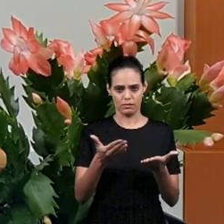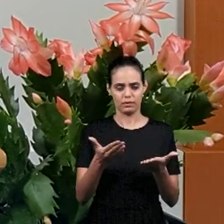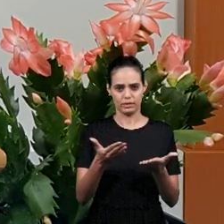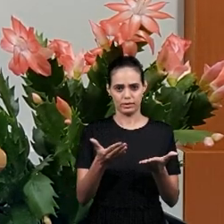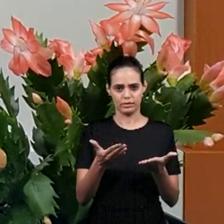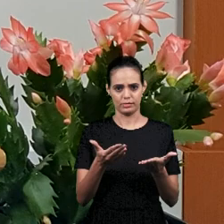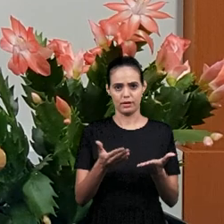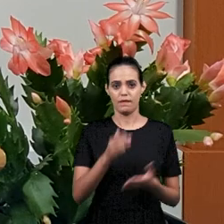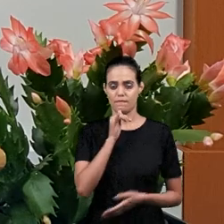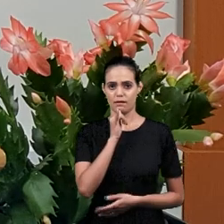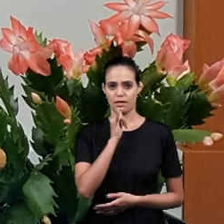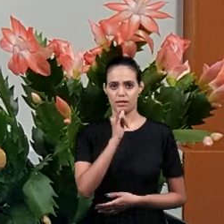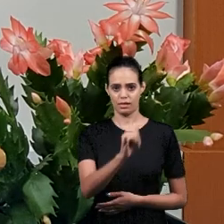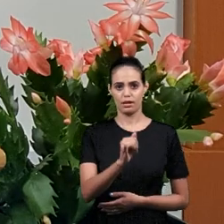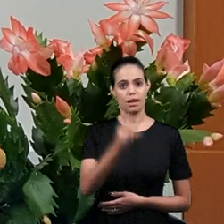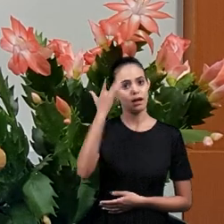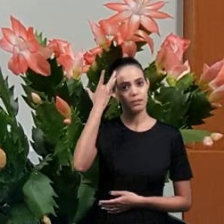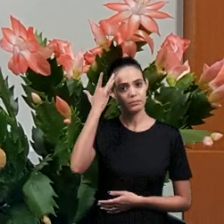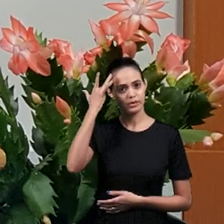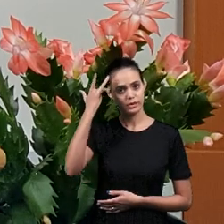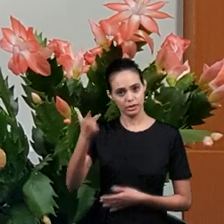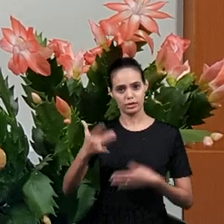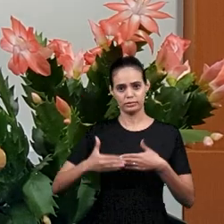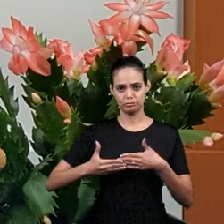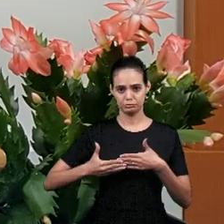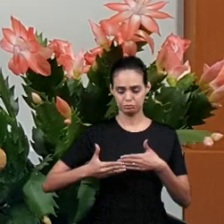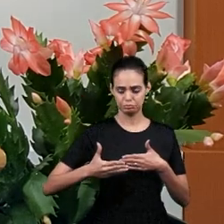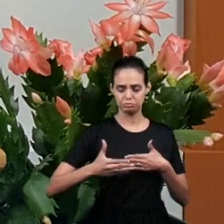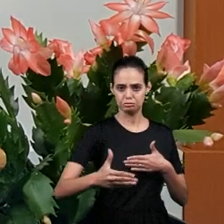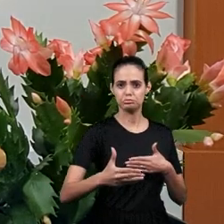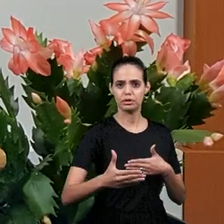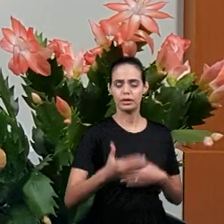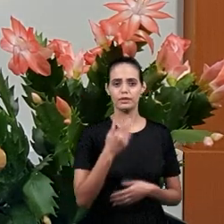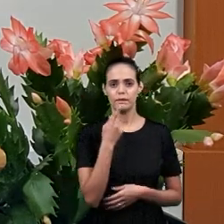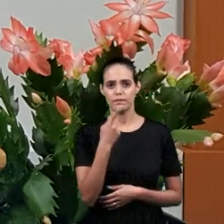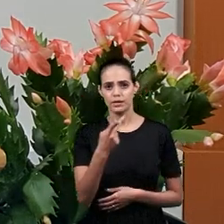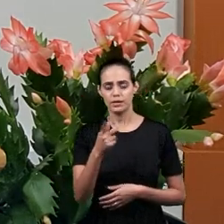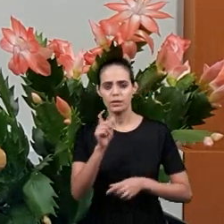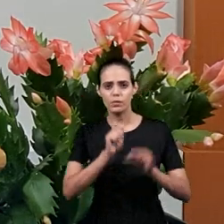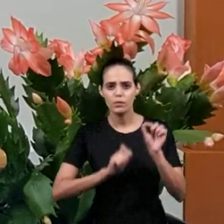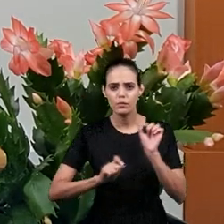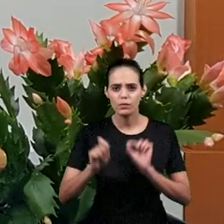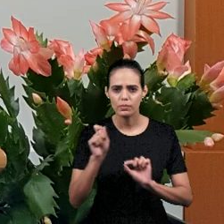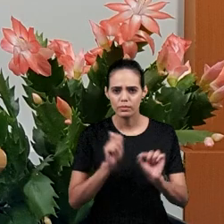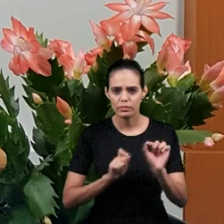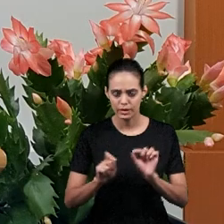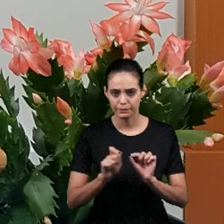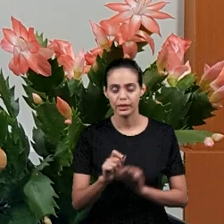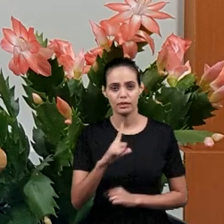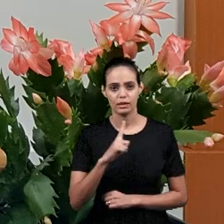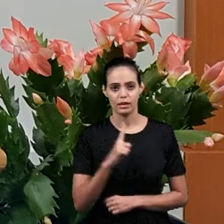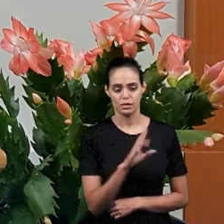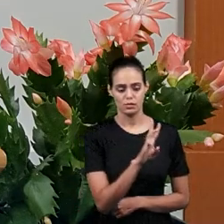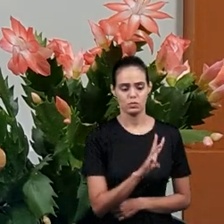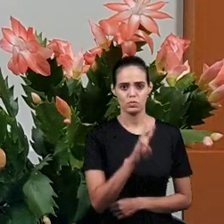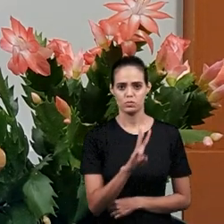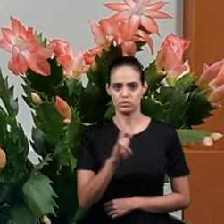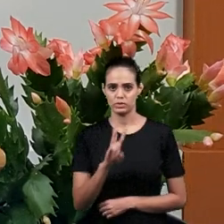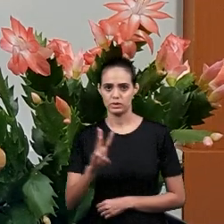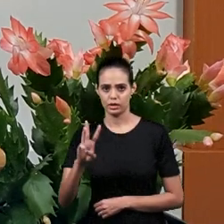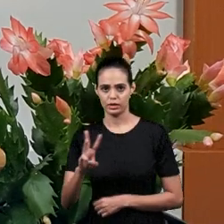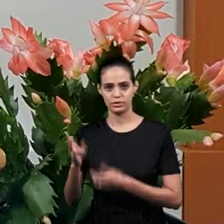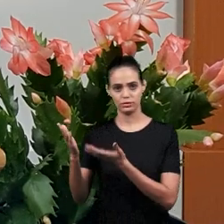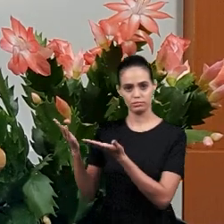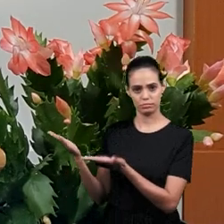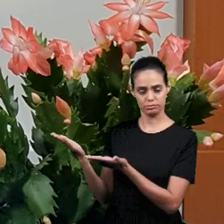sociaux, selon vous connaissez déjà notre site, et nous avons toute la satisfaction de